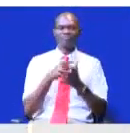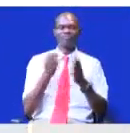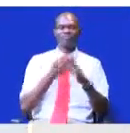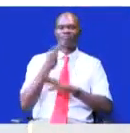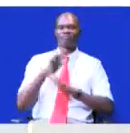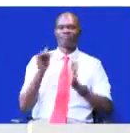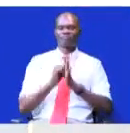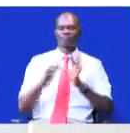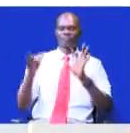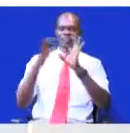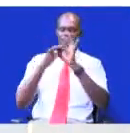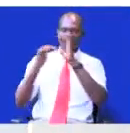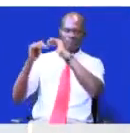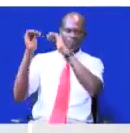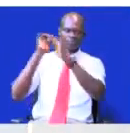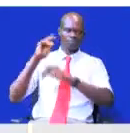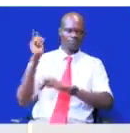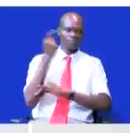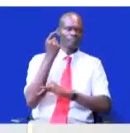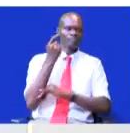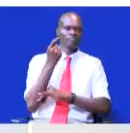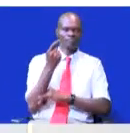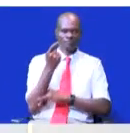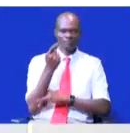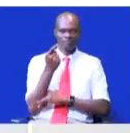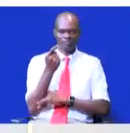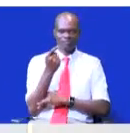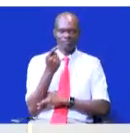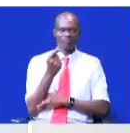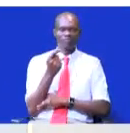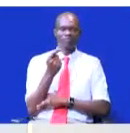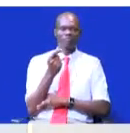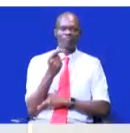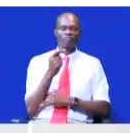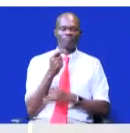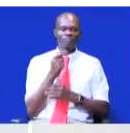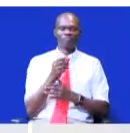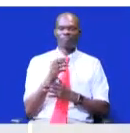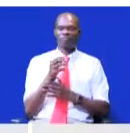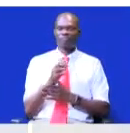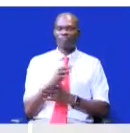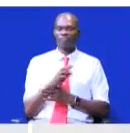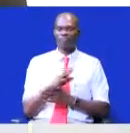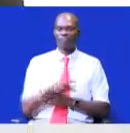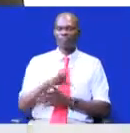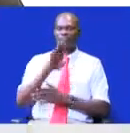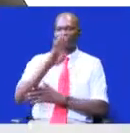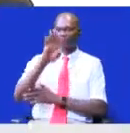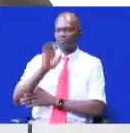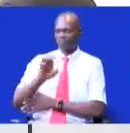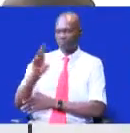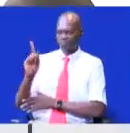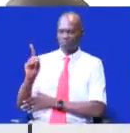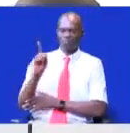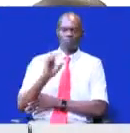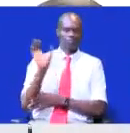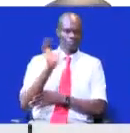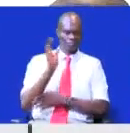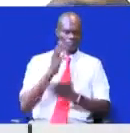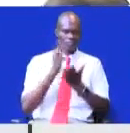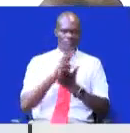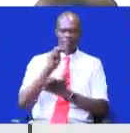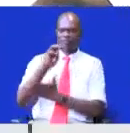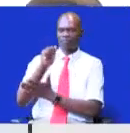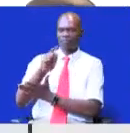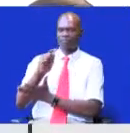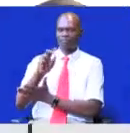japuonj Kenyatta University batimo B.Ed Science. Migosi Matthew Pimo ne Kala